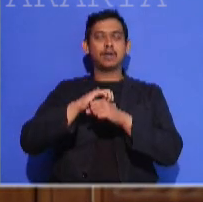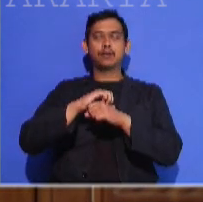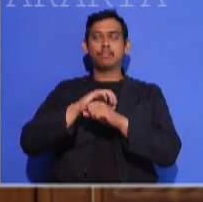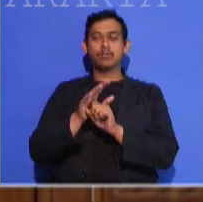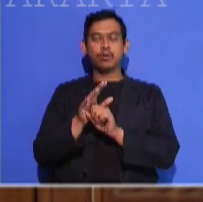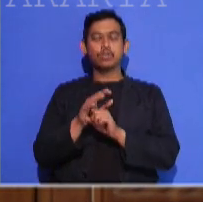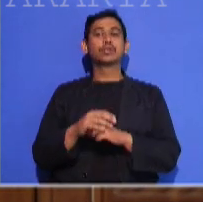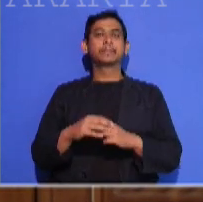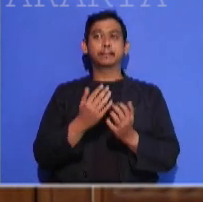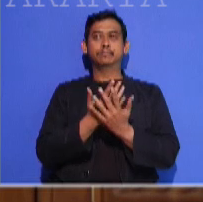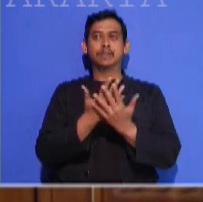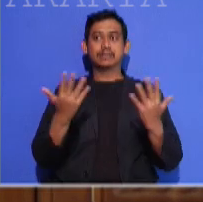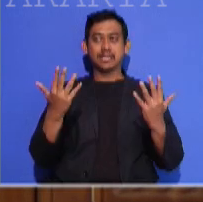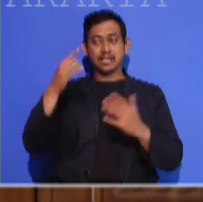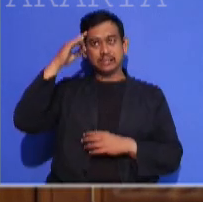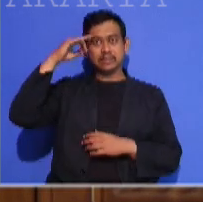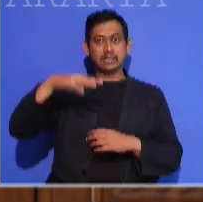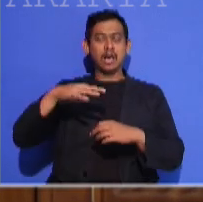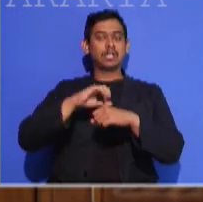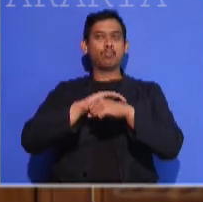Hargotirta Kokap Kulon Progo